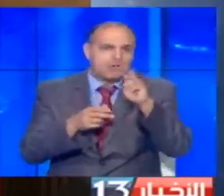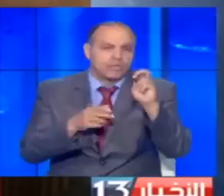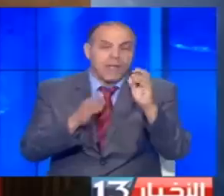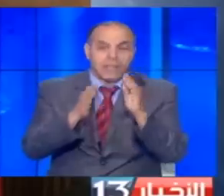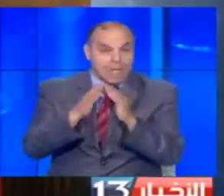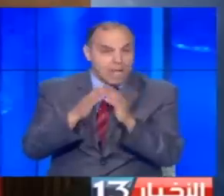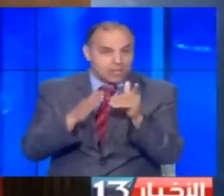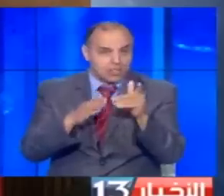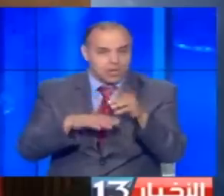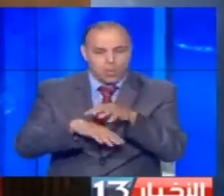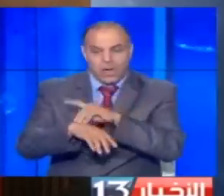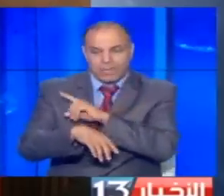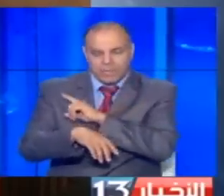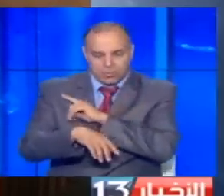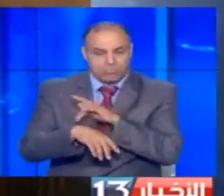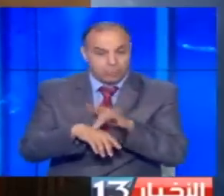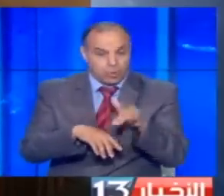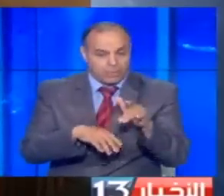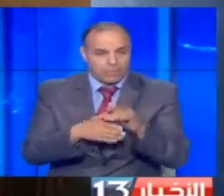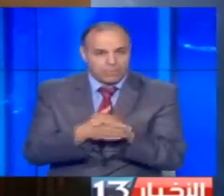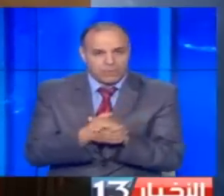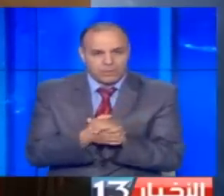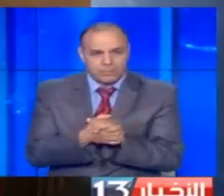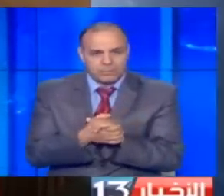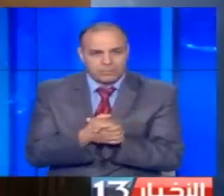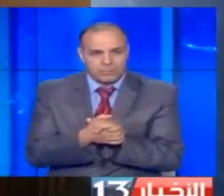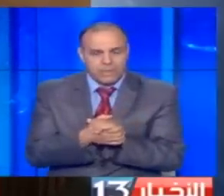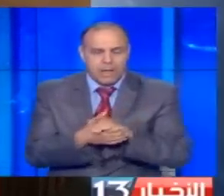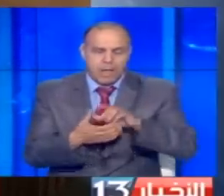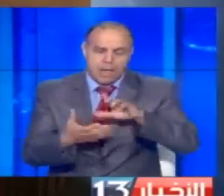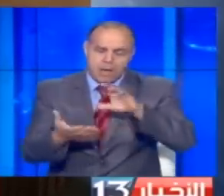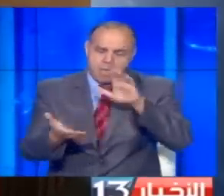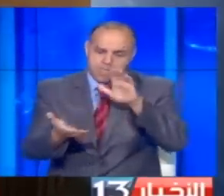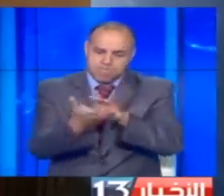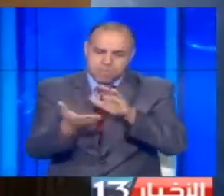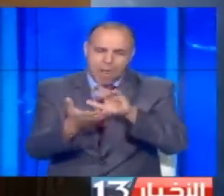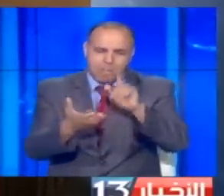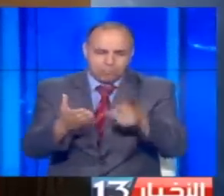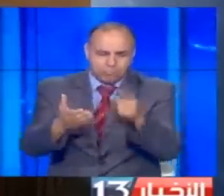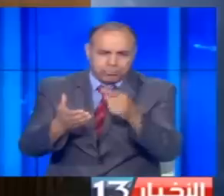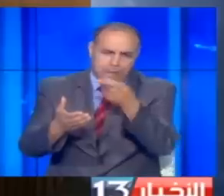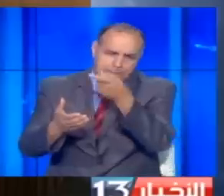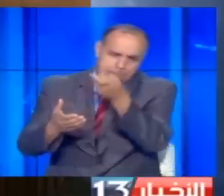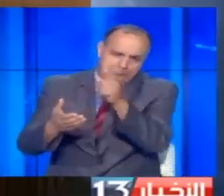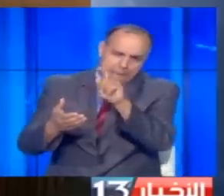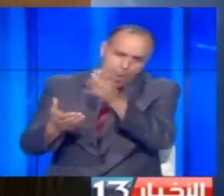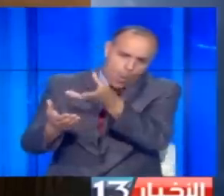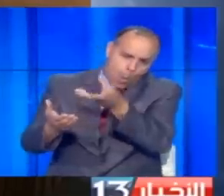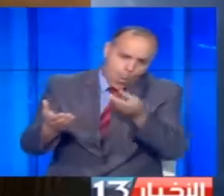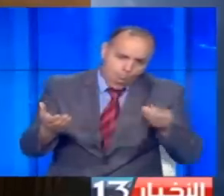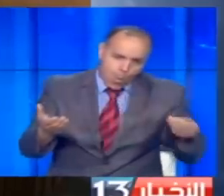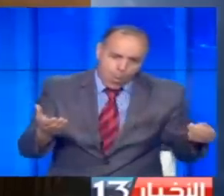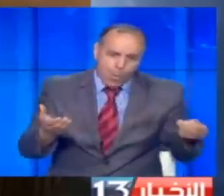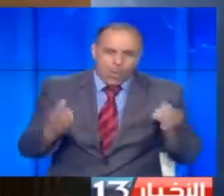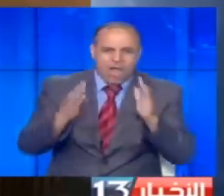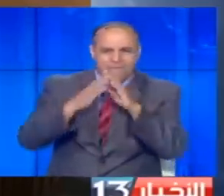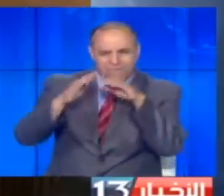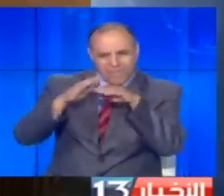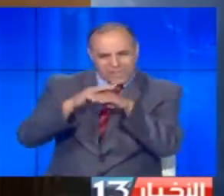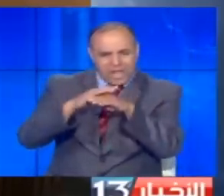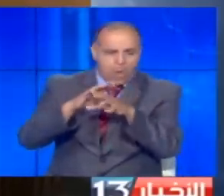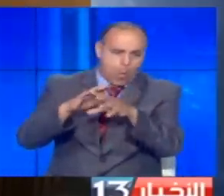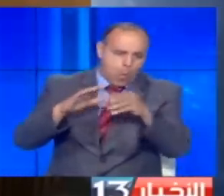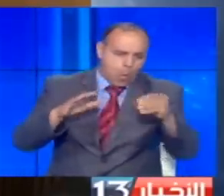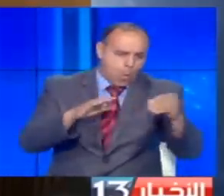بولايه تم اه خمسه فقط نظري انه ان الكميات اللي موجوده في المناطق